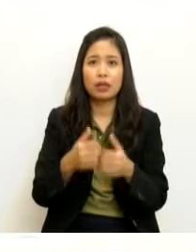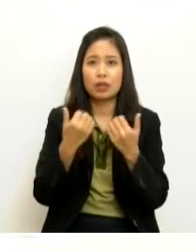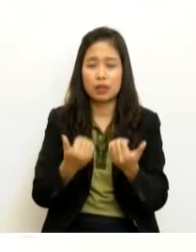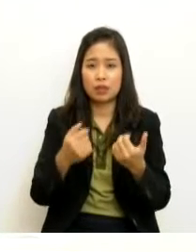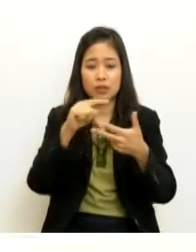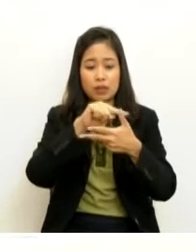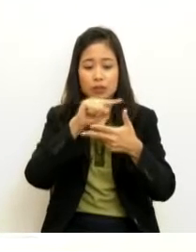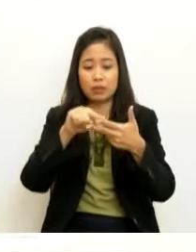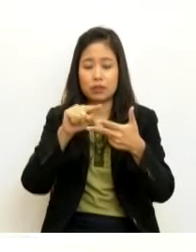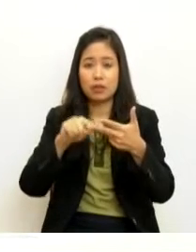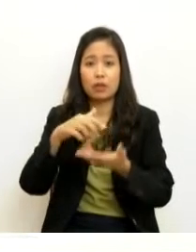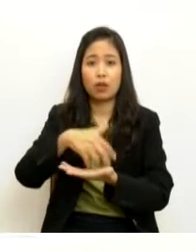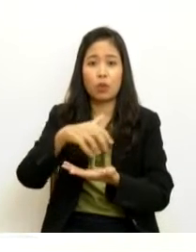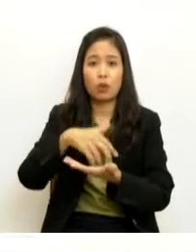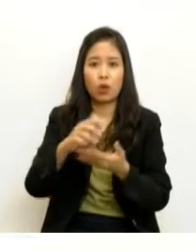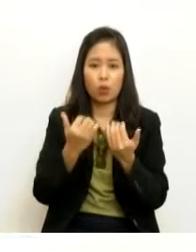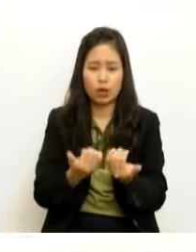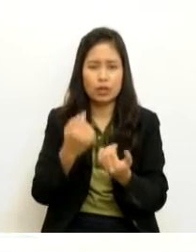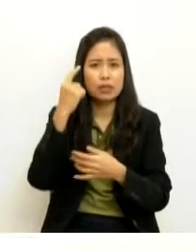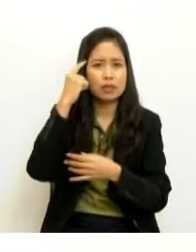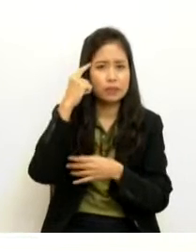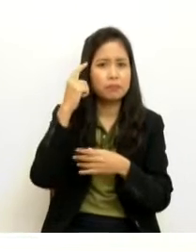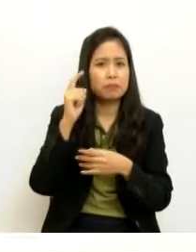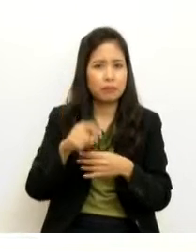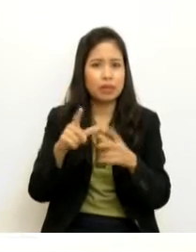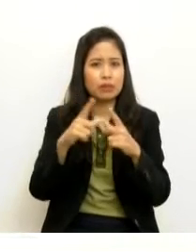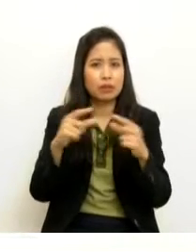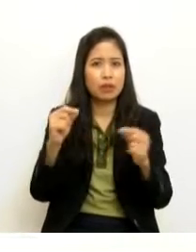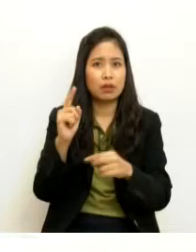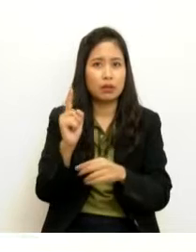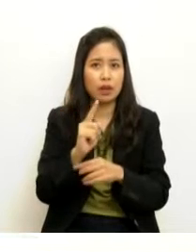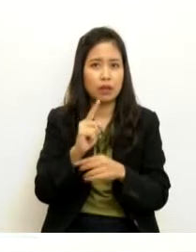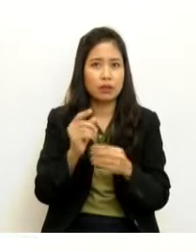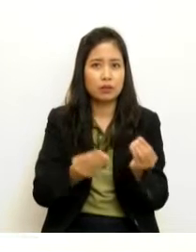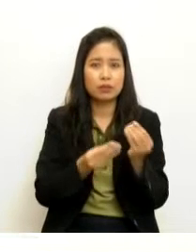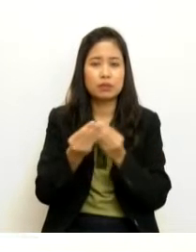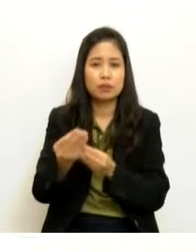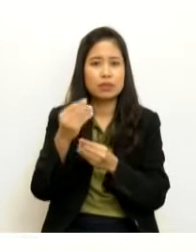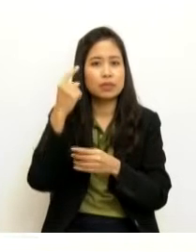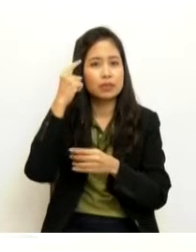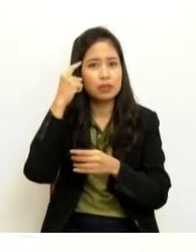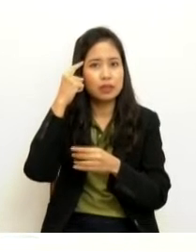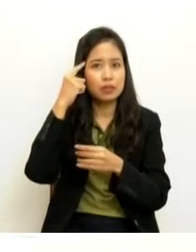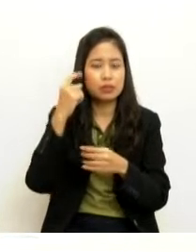ที่ผมนำเรียนในวันนี้ผมคิดว่าอาจจะเป็นเรื่องใหม่และท้าทายในความคิดและท้าทายในศักยภา